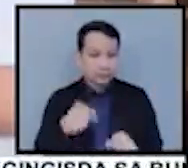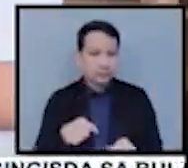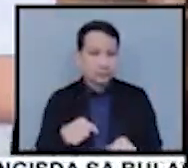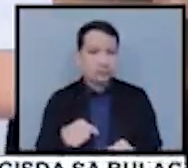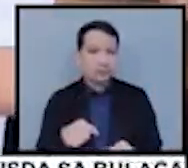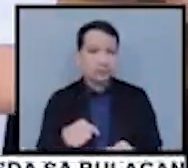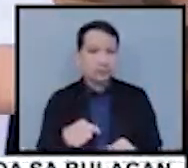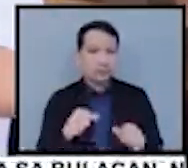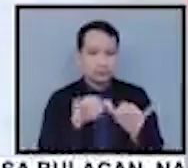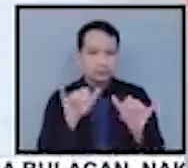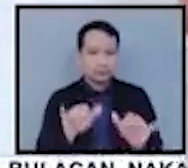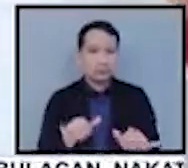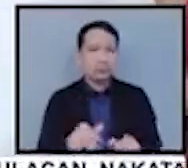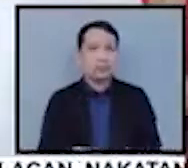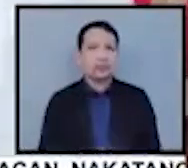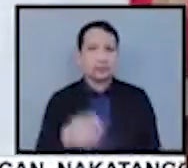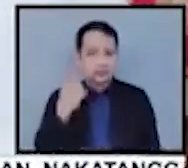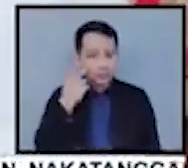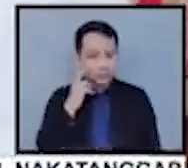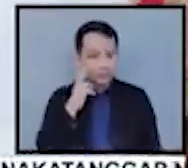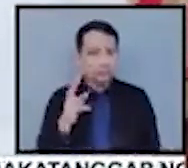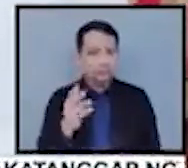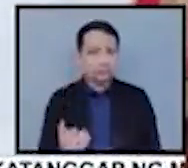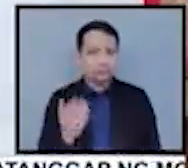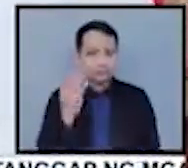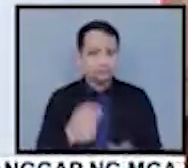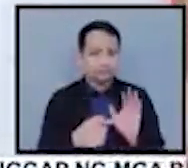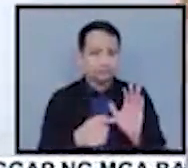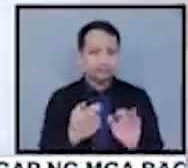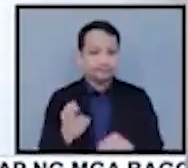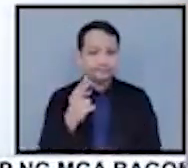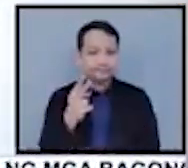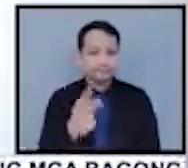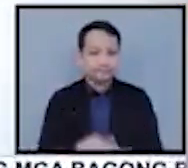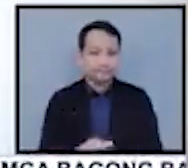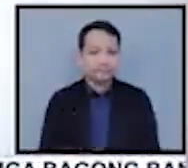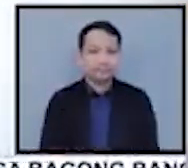Karen Villanda para sa Morning Show ng Bayan, Rise and Shine, Pilipinas.